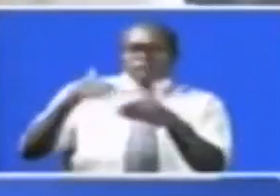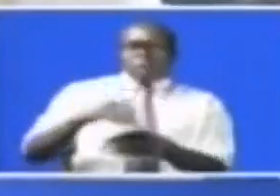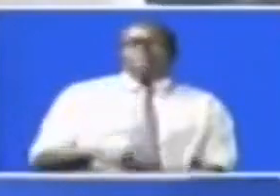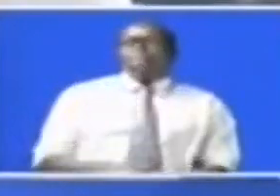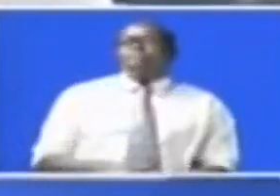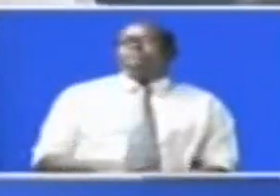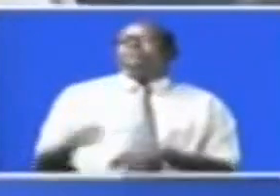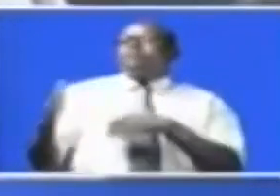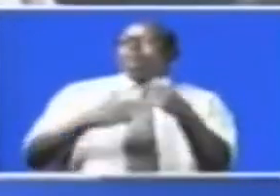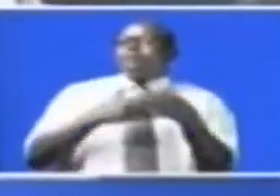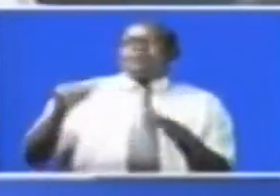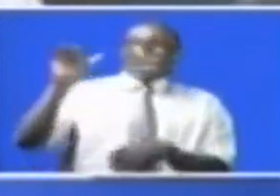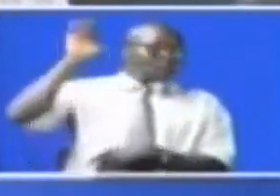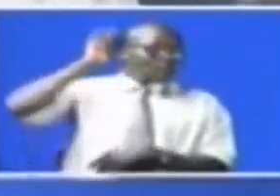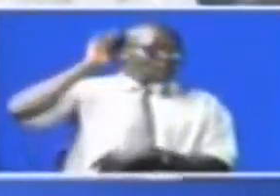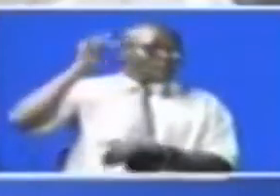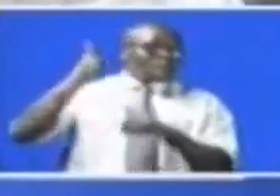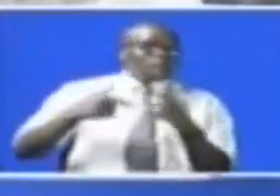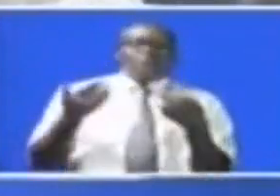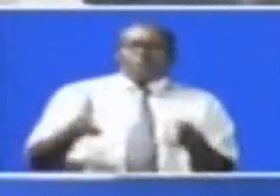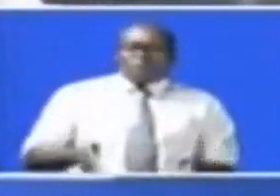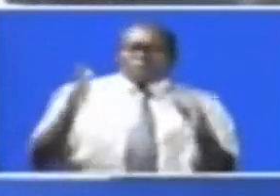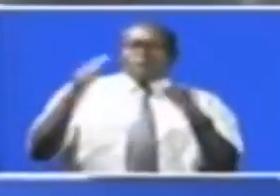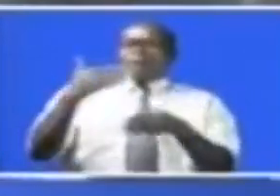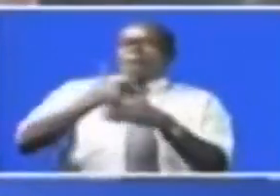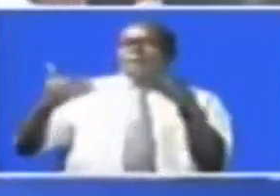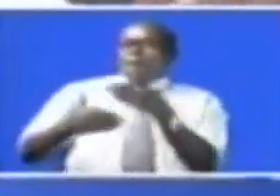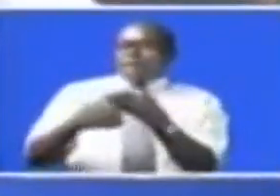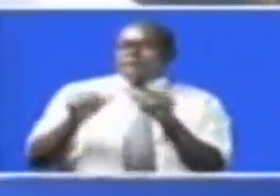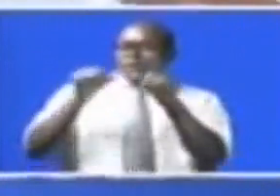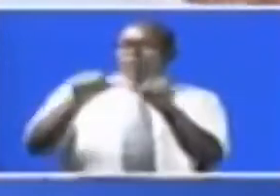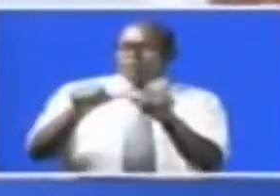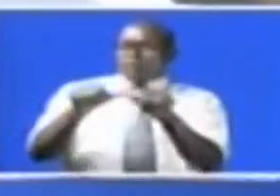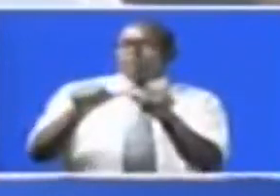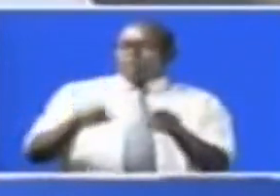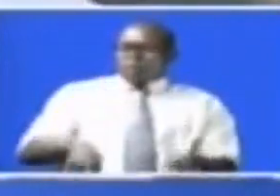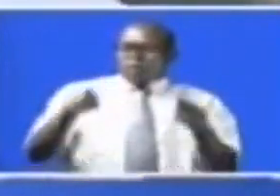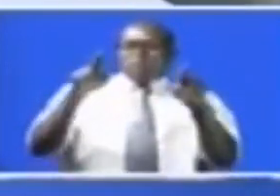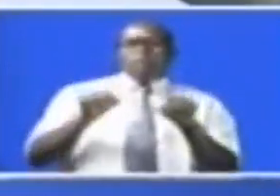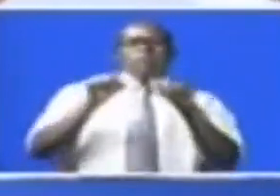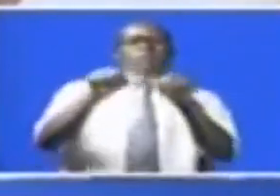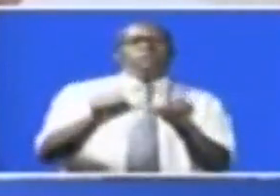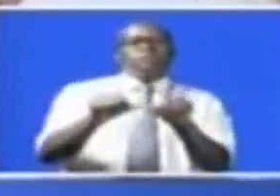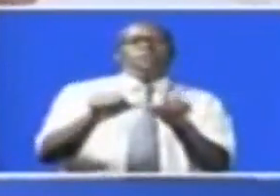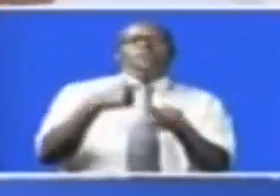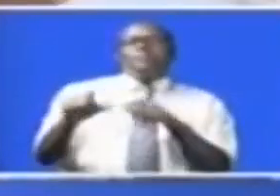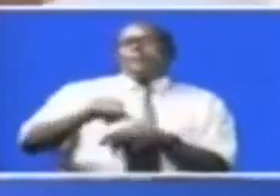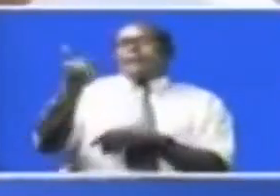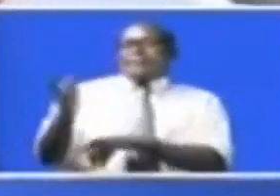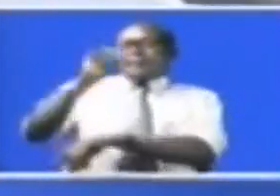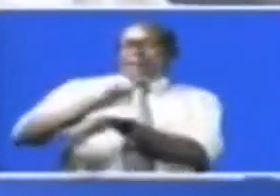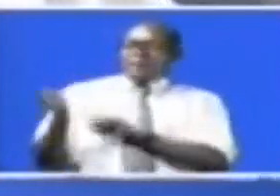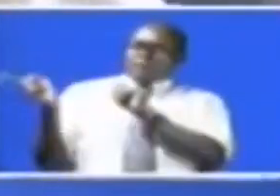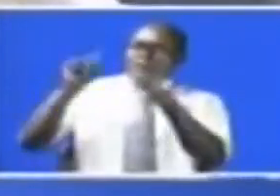yale ambayo umesikia, yale ya infrastructure imeenda mbele ya barabara hizi mbili, lakini hiyo siku nyingine ndio